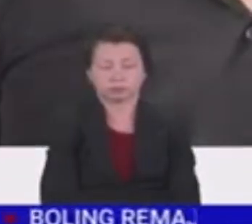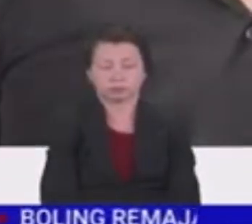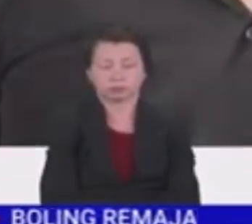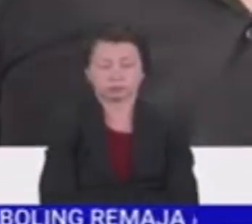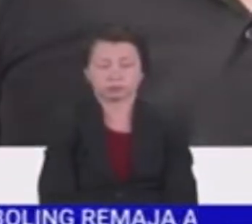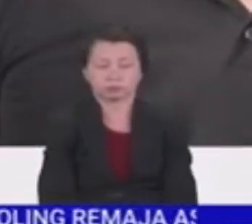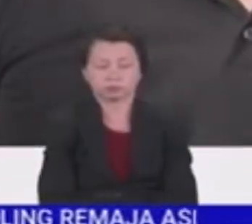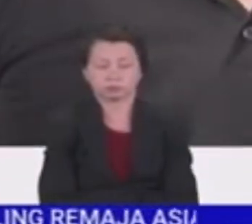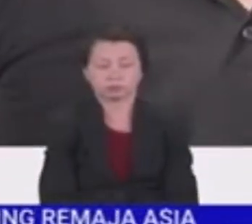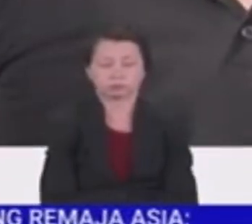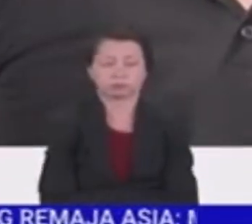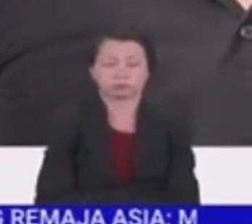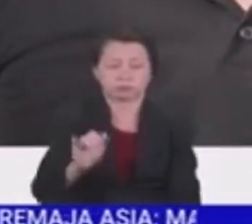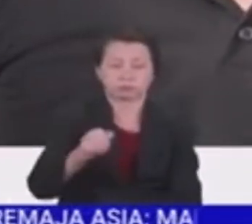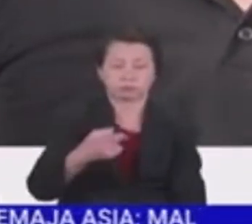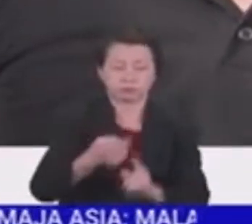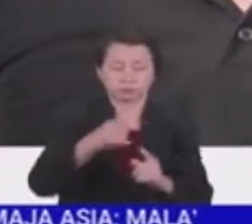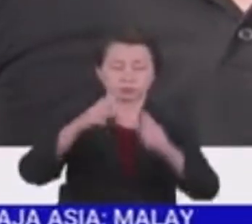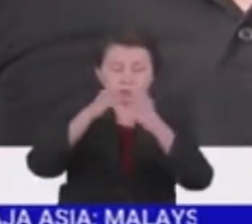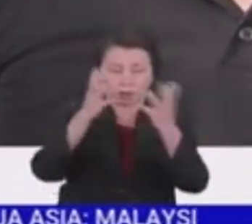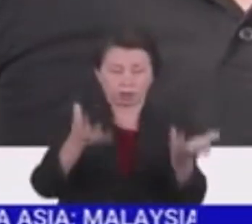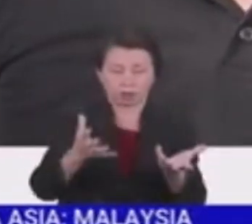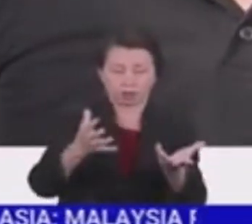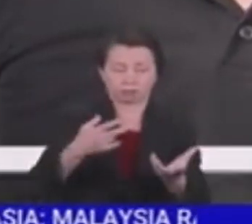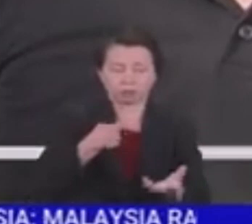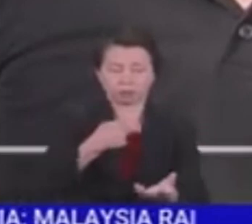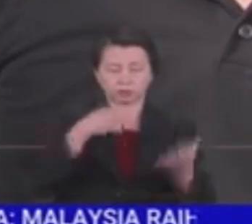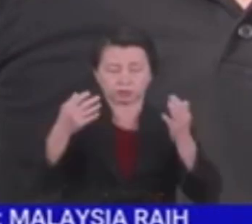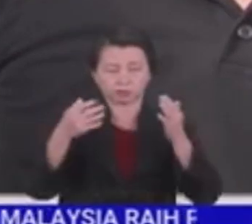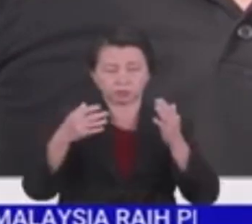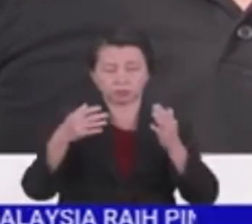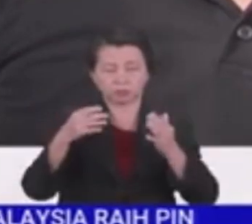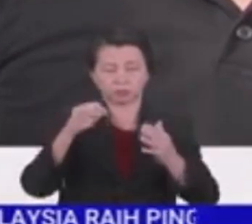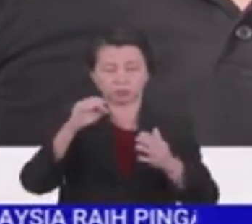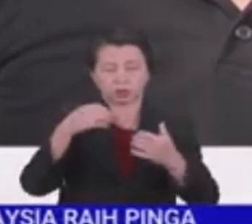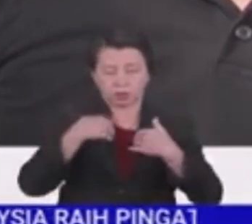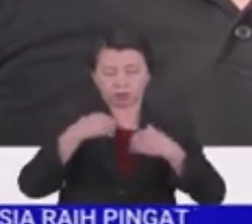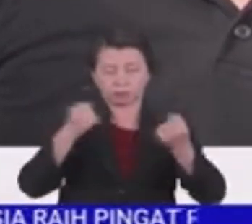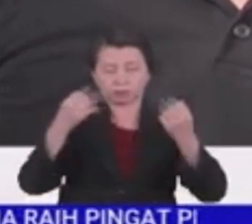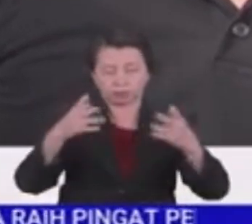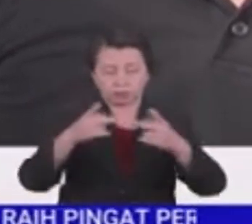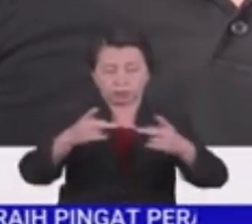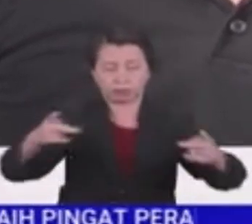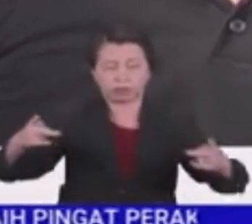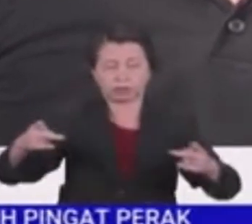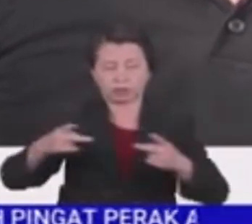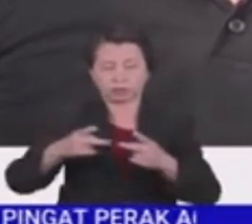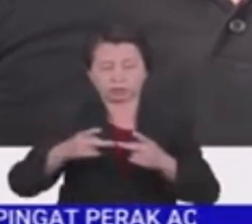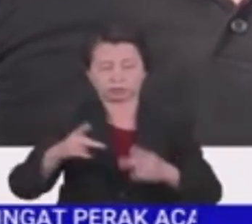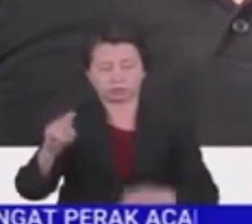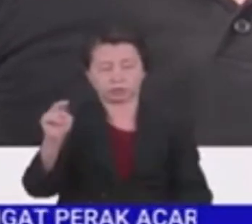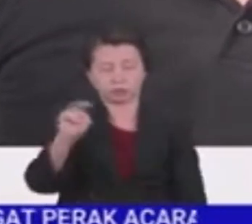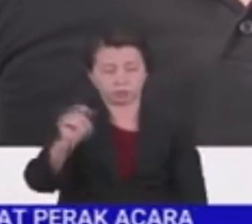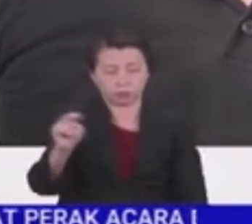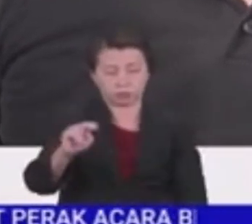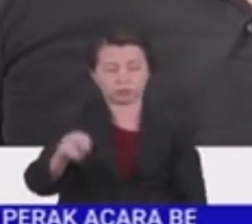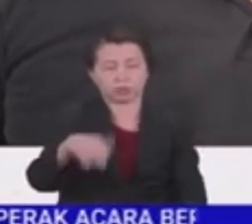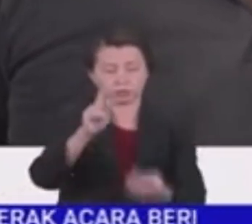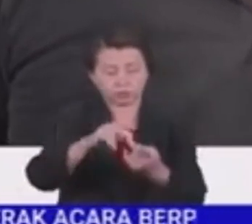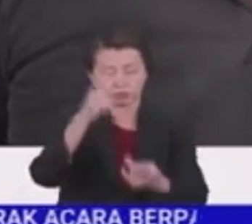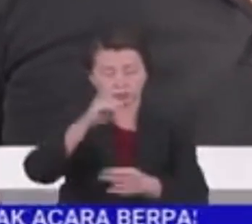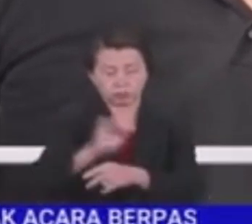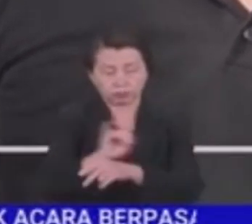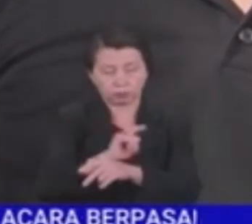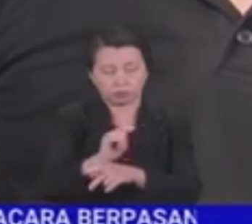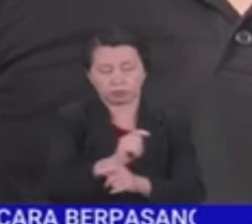Kerana sememangnya dari segi geografi negeri Terengganu ini, kita mempunyai banyak kawasan-kawasan yang secara semula jadinya sesuai untuk